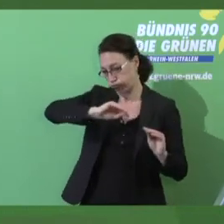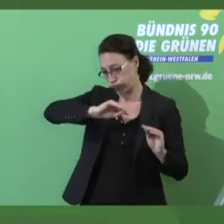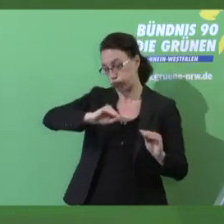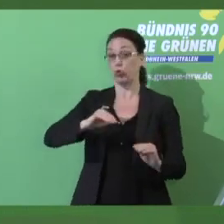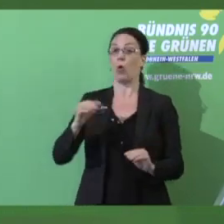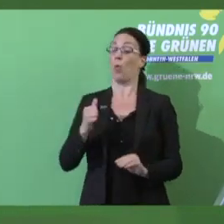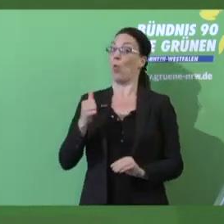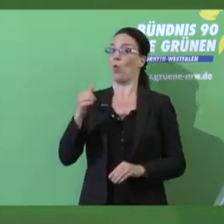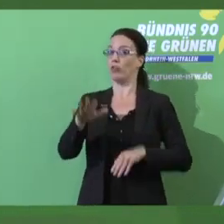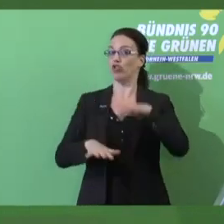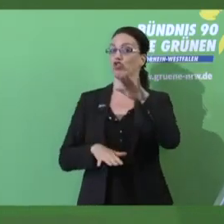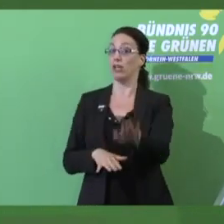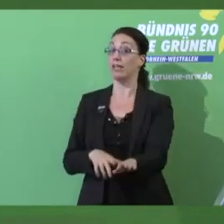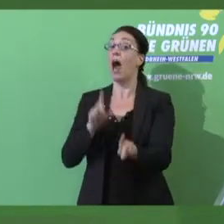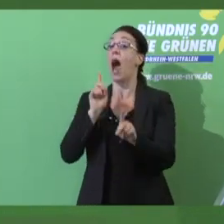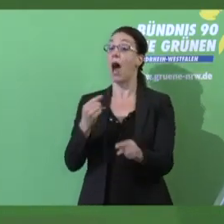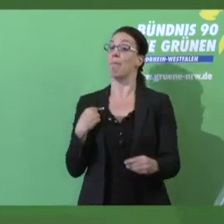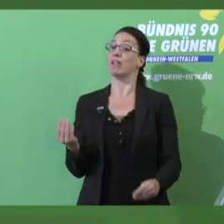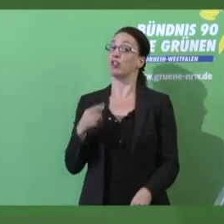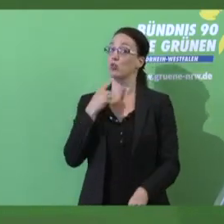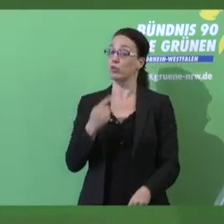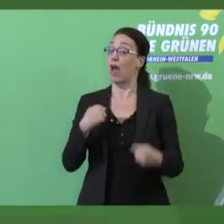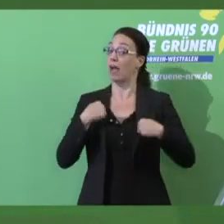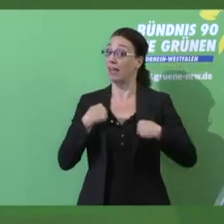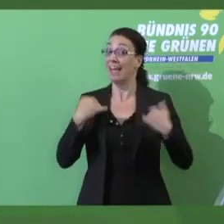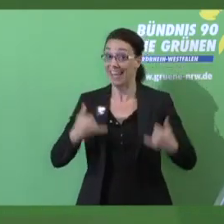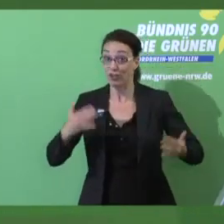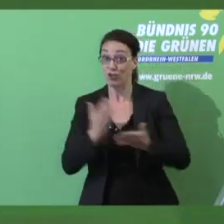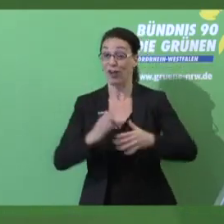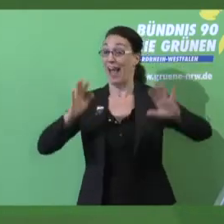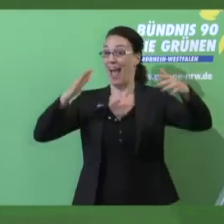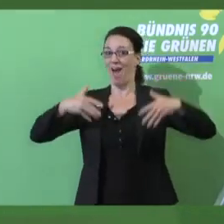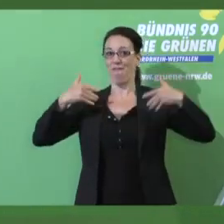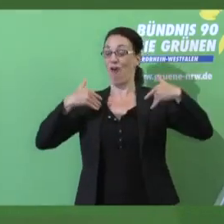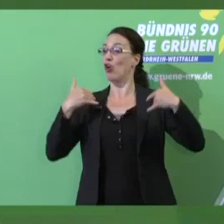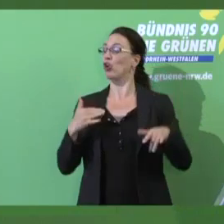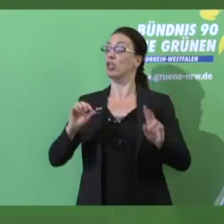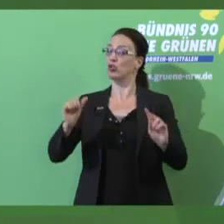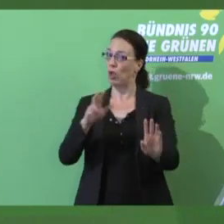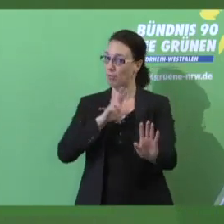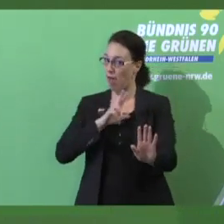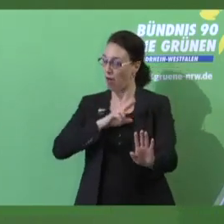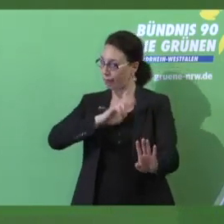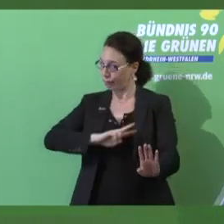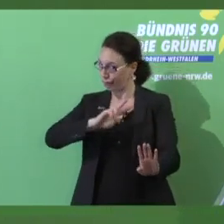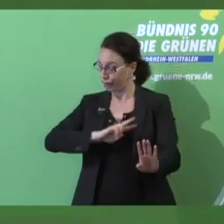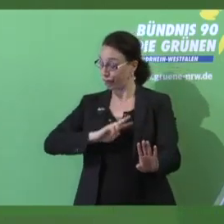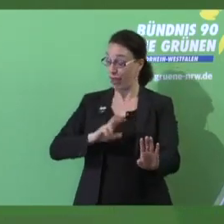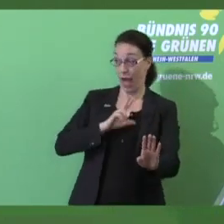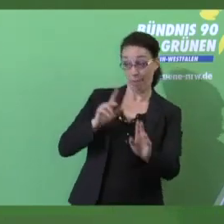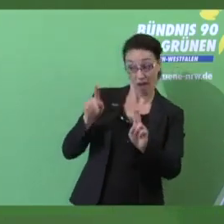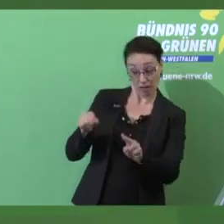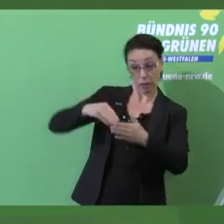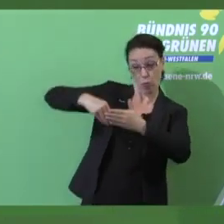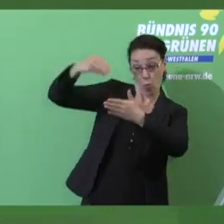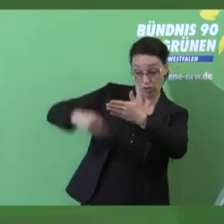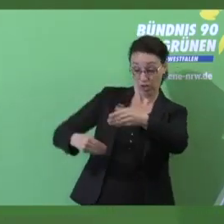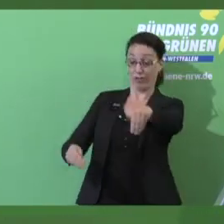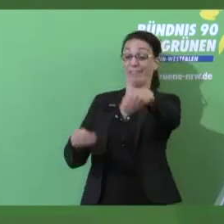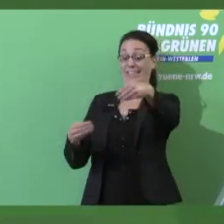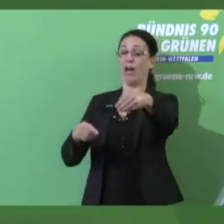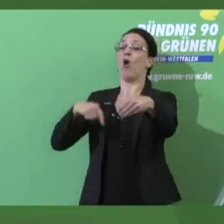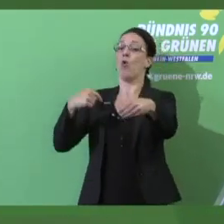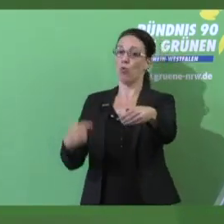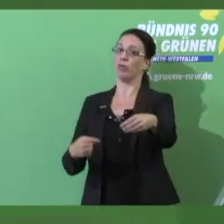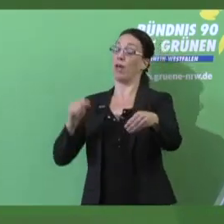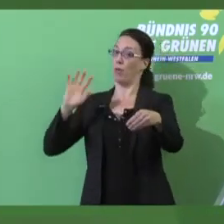riesenwichtiger Schritt. Aber ich sage, nicht zu früh freuen, genau hingucken und erstmal abwarten, bis die Tinte unter dem Papier steht, weil wir sind hier oft genug